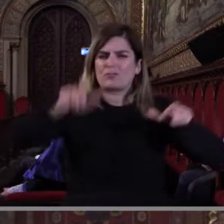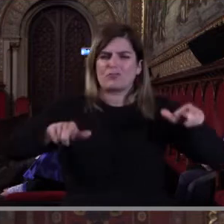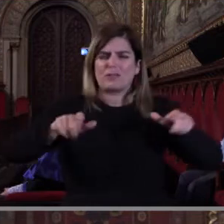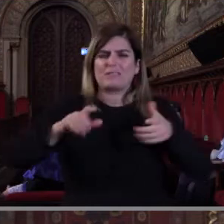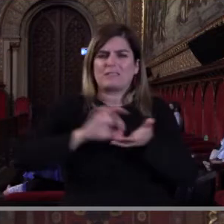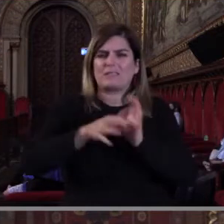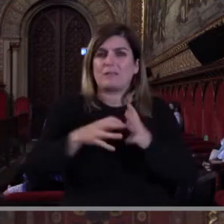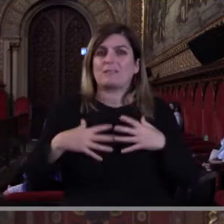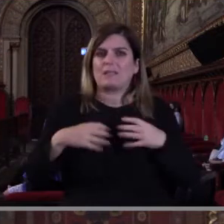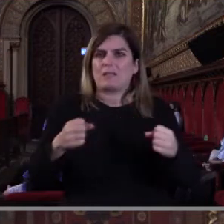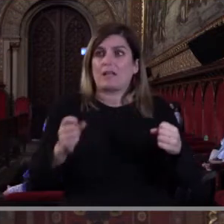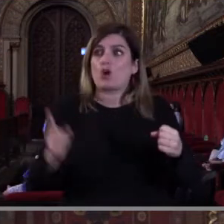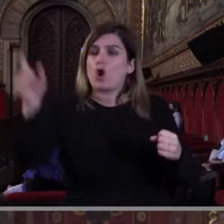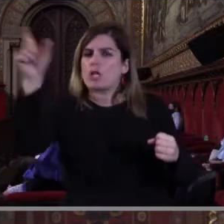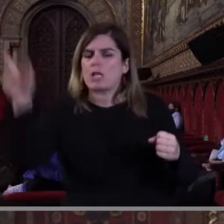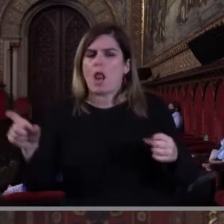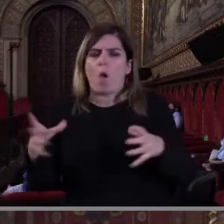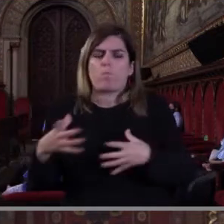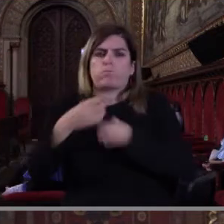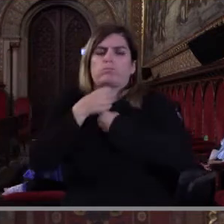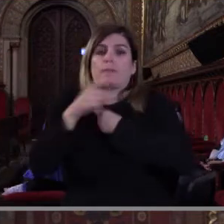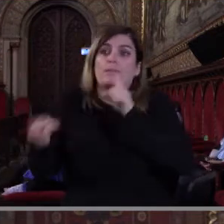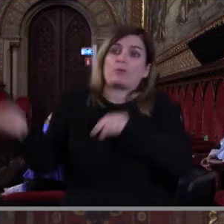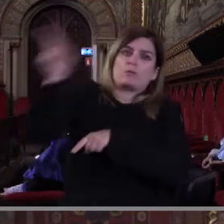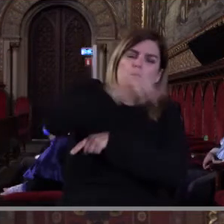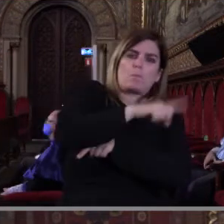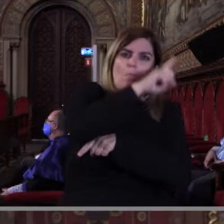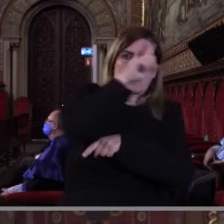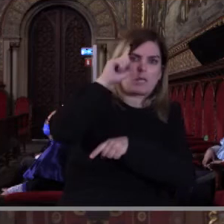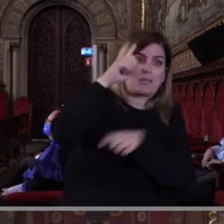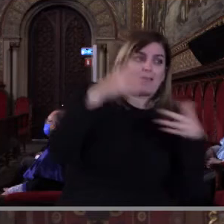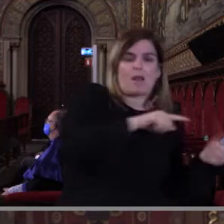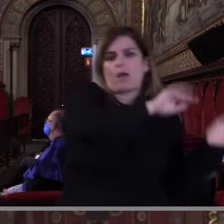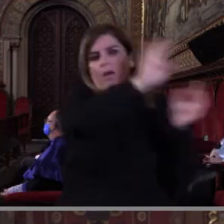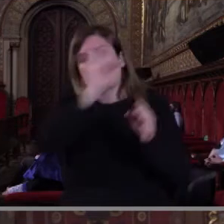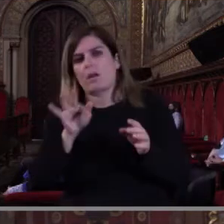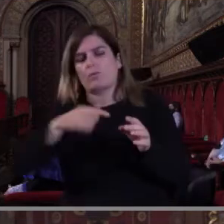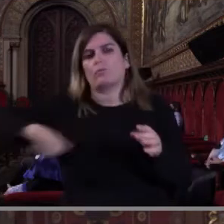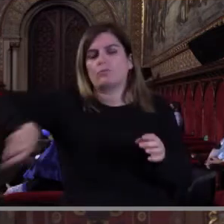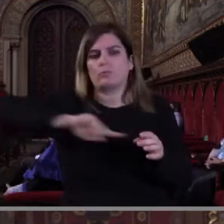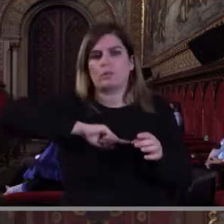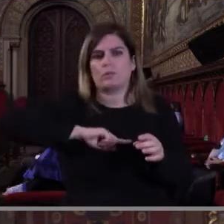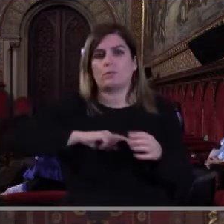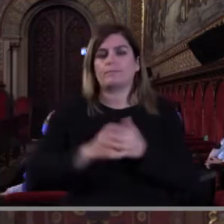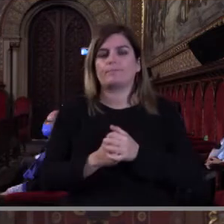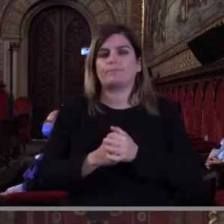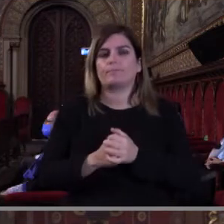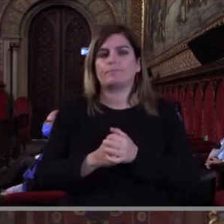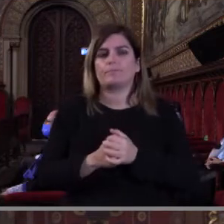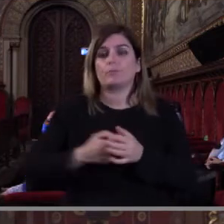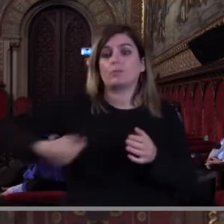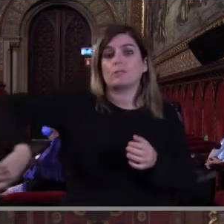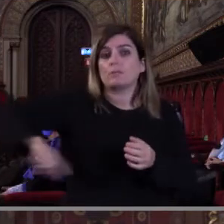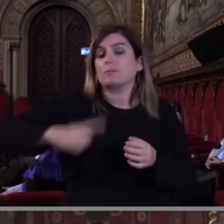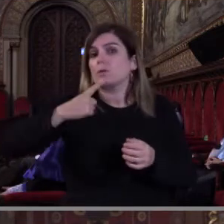sistema sanitari, com és el nord d'Itàlia, després Madrid i tot seguit nosaltres. La pregunta i el dubte és si amb